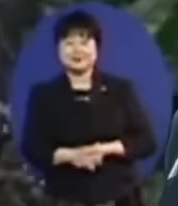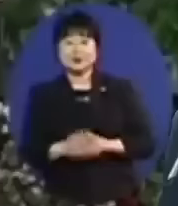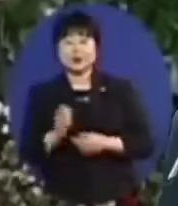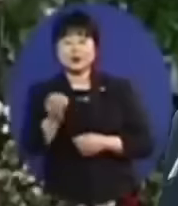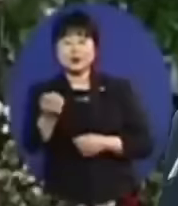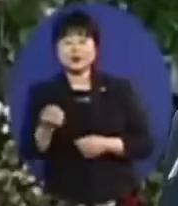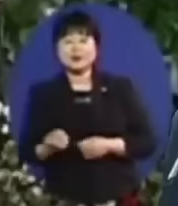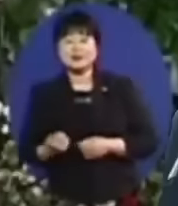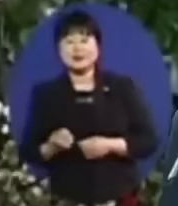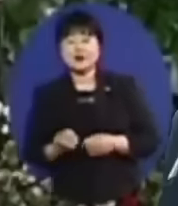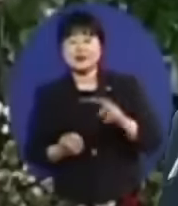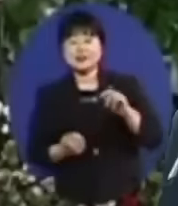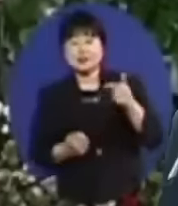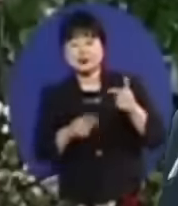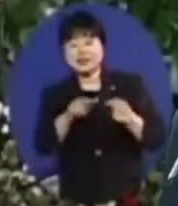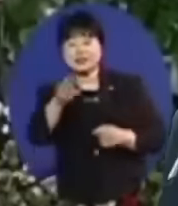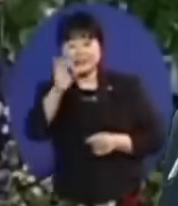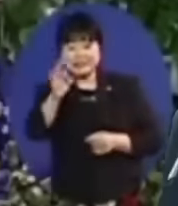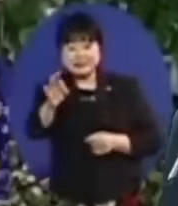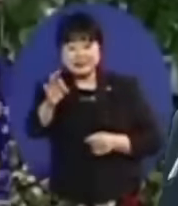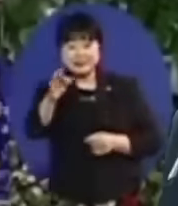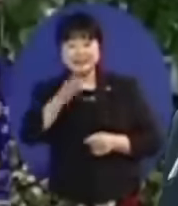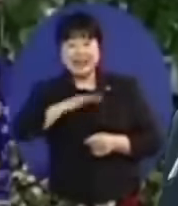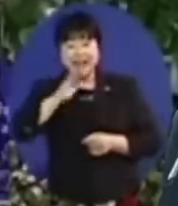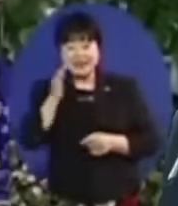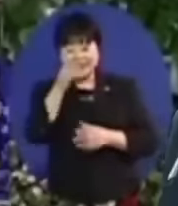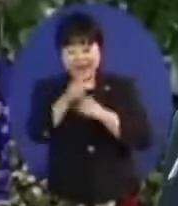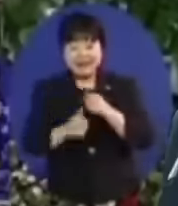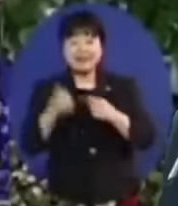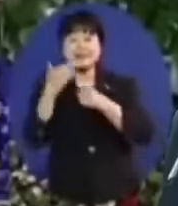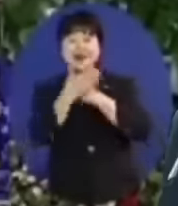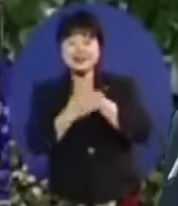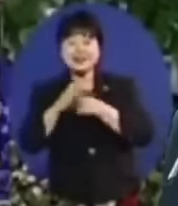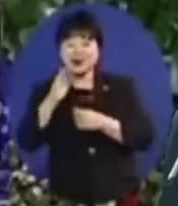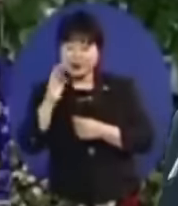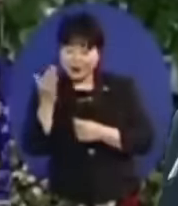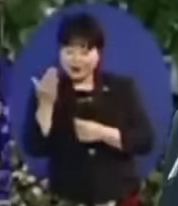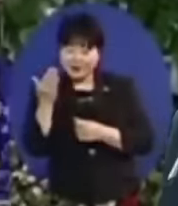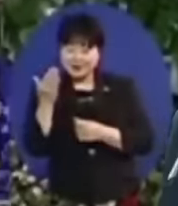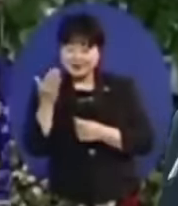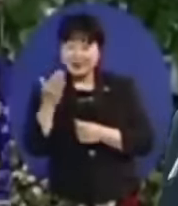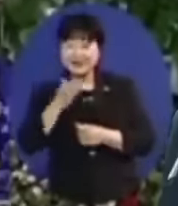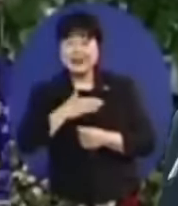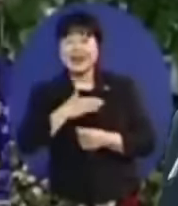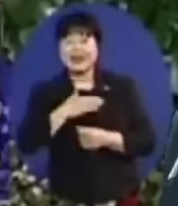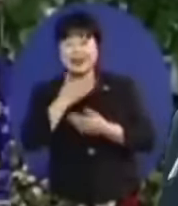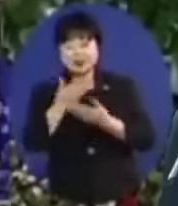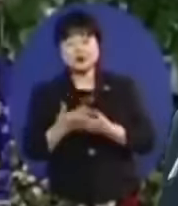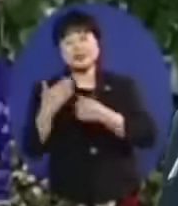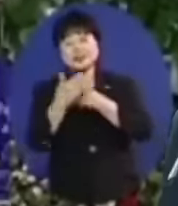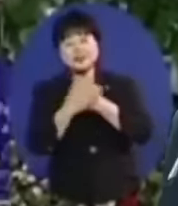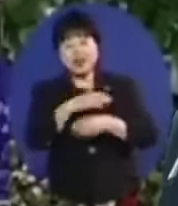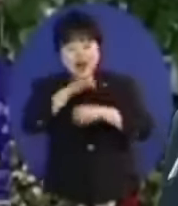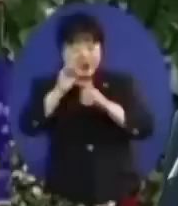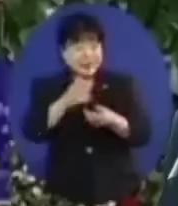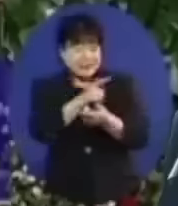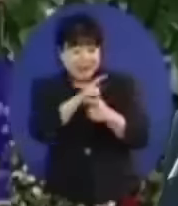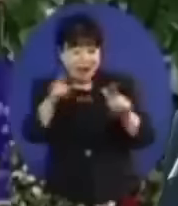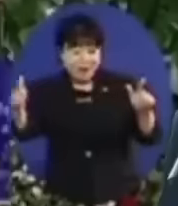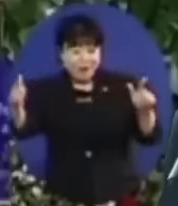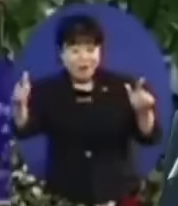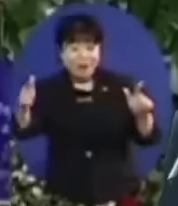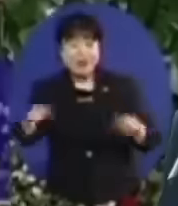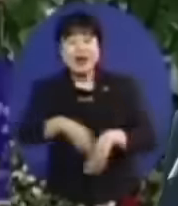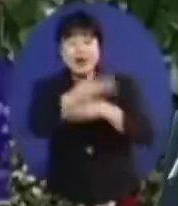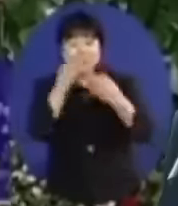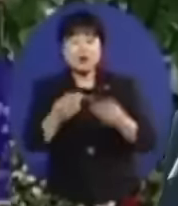고린도전서 15장 10절에 내가 나된 것은 하나님의 은혜로 된 것이니 내게 주신 그 은혜가 헛되지 아니하여 내가